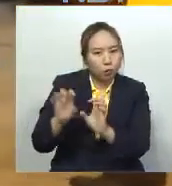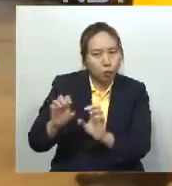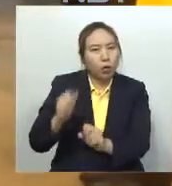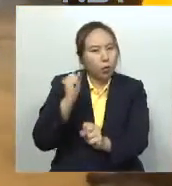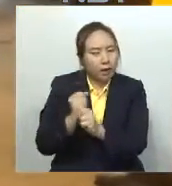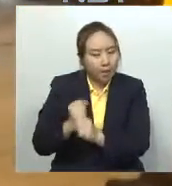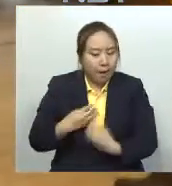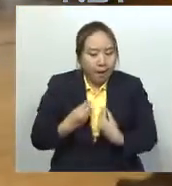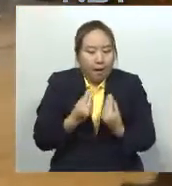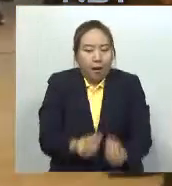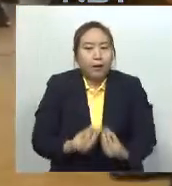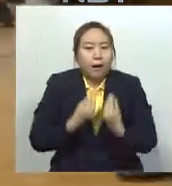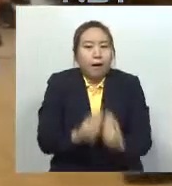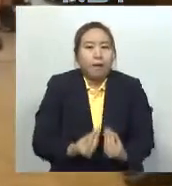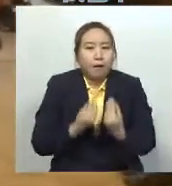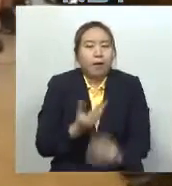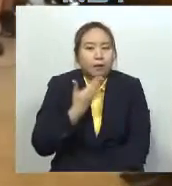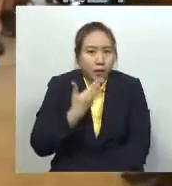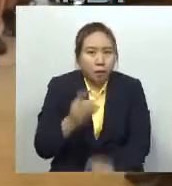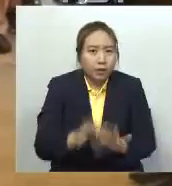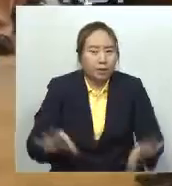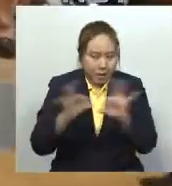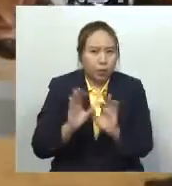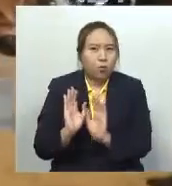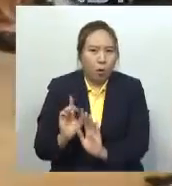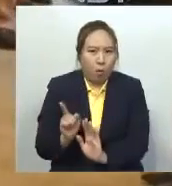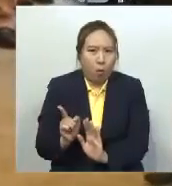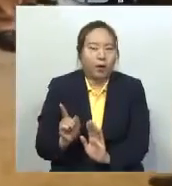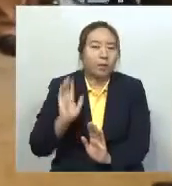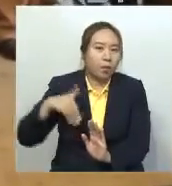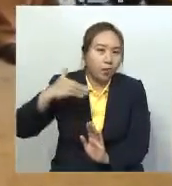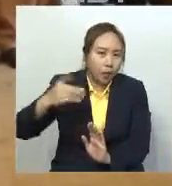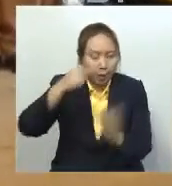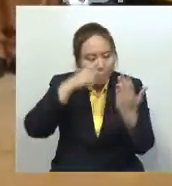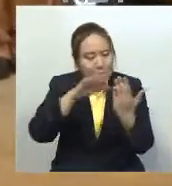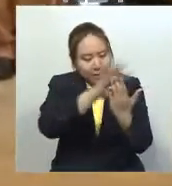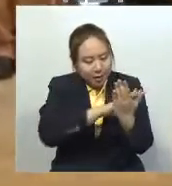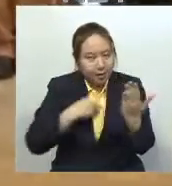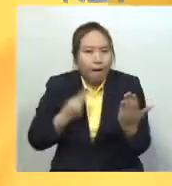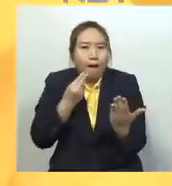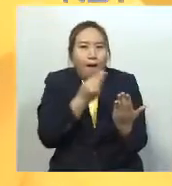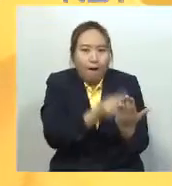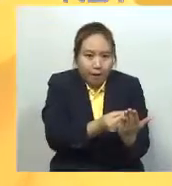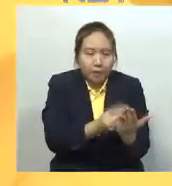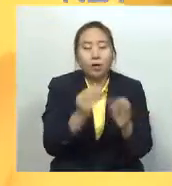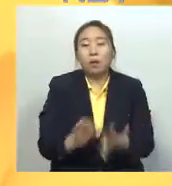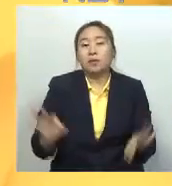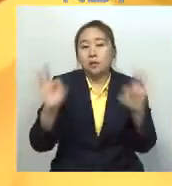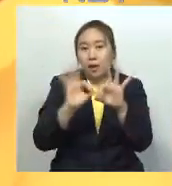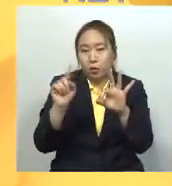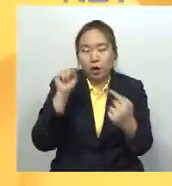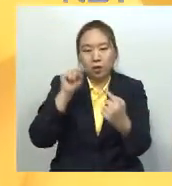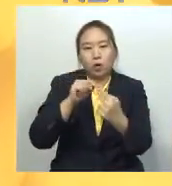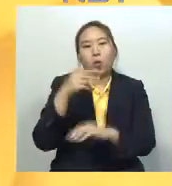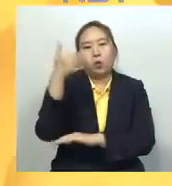ให้ทำเพื่อคนอื่นเสมอเพราะฉะนั้นต้องทำรงรักษาไว้ให้ได้เพื่อตอบแทนบุญคุณแผ่นดินและให้ความสำคัญกับส